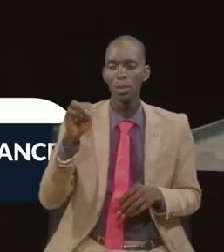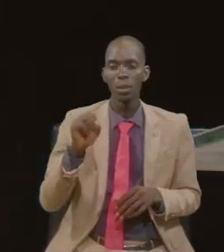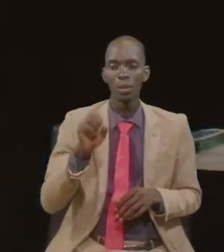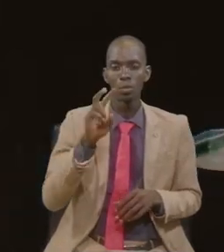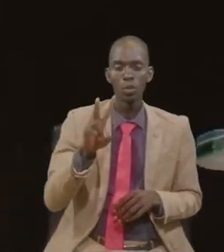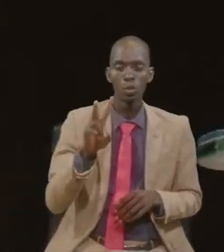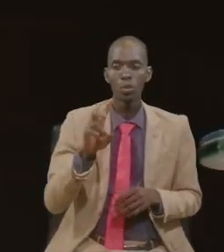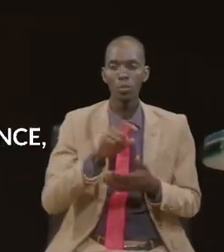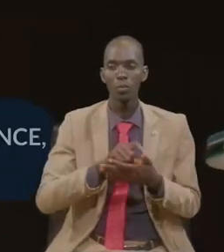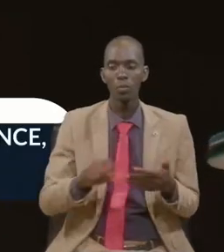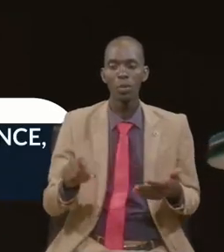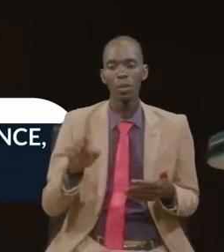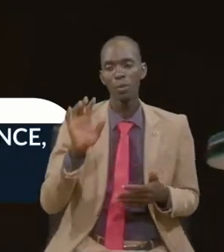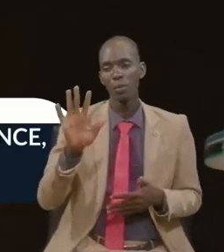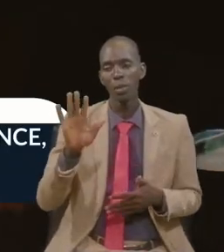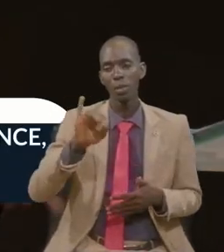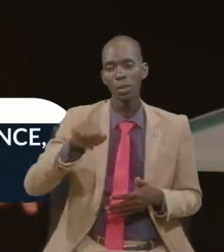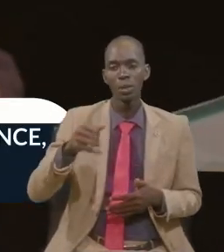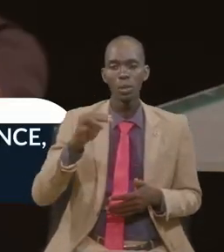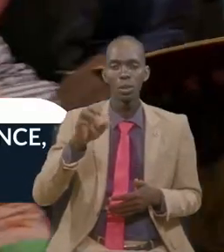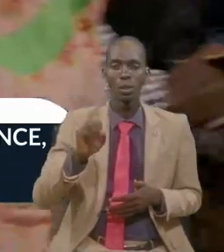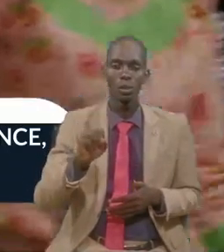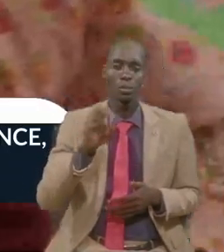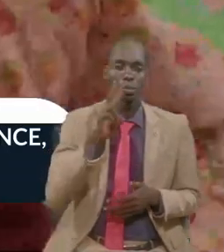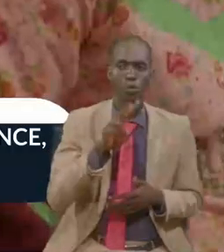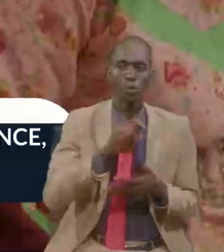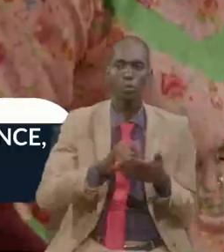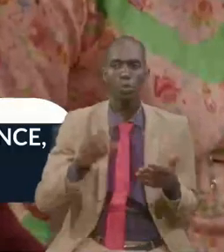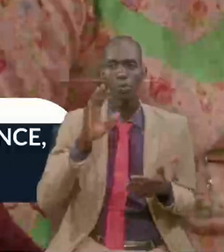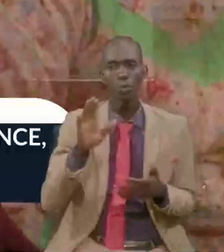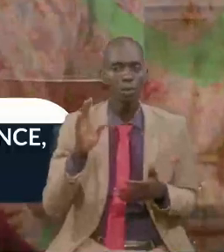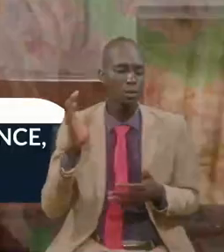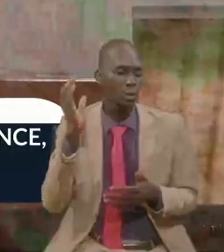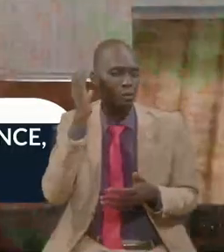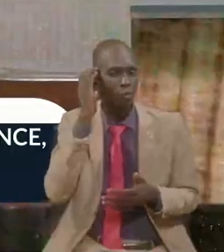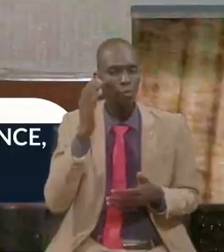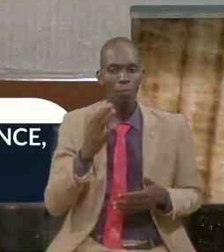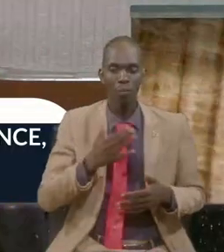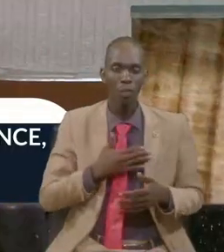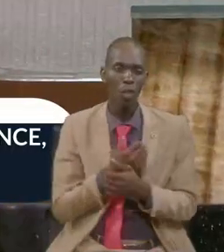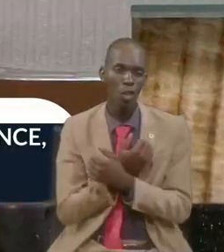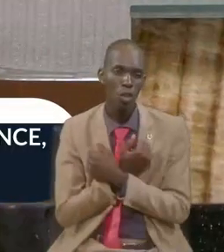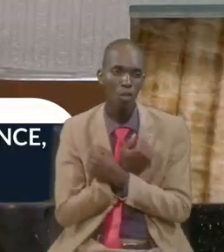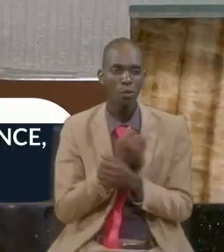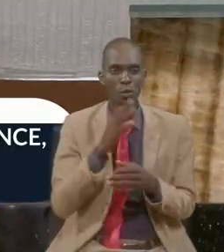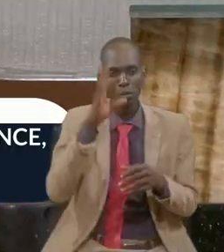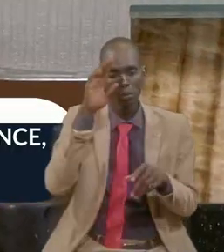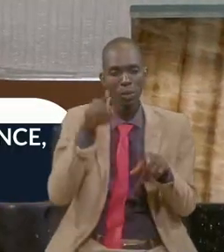Nous allons à Jacques 2, verset 5. Écoutez mes